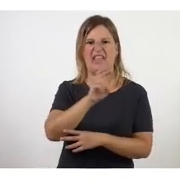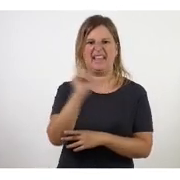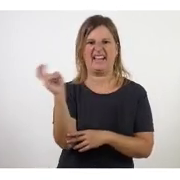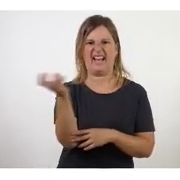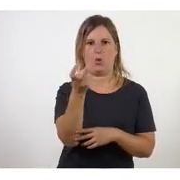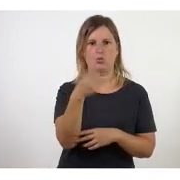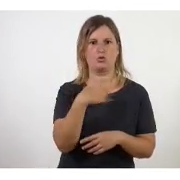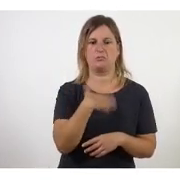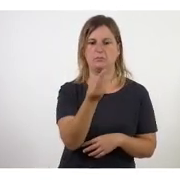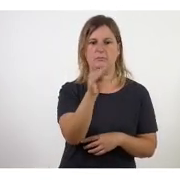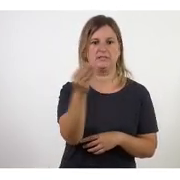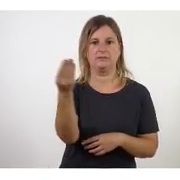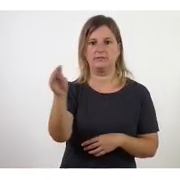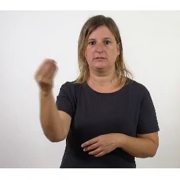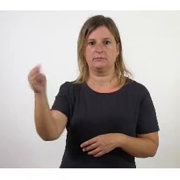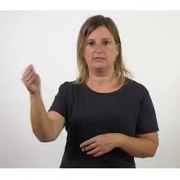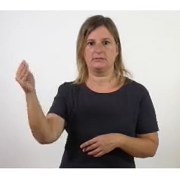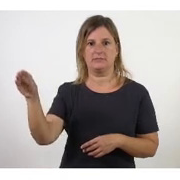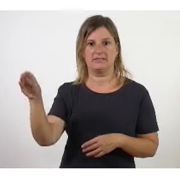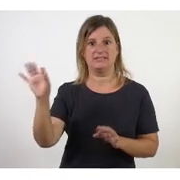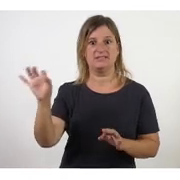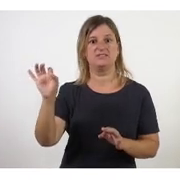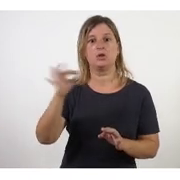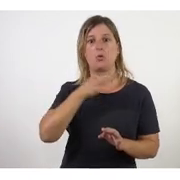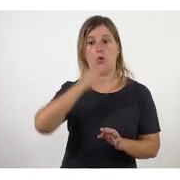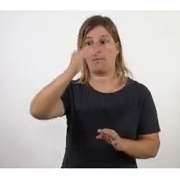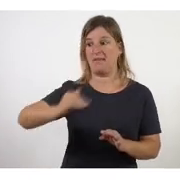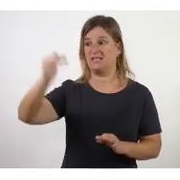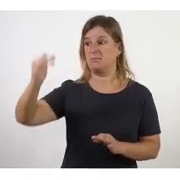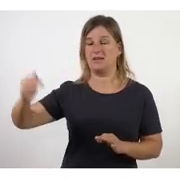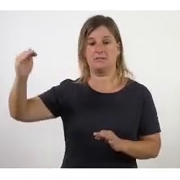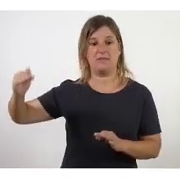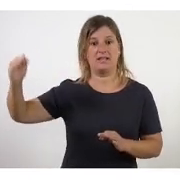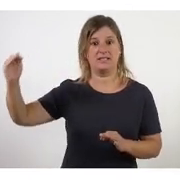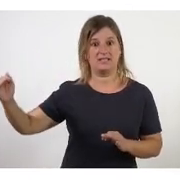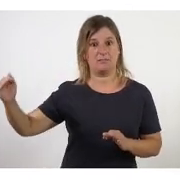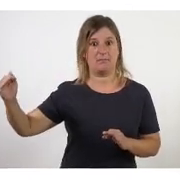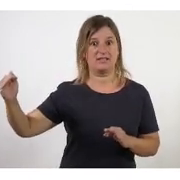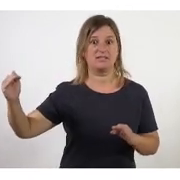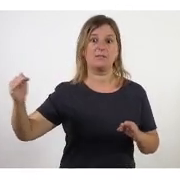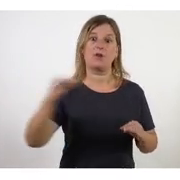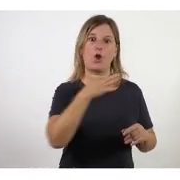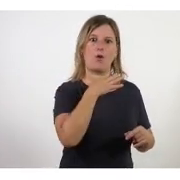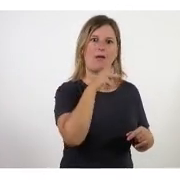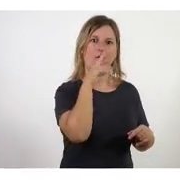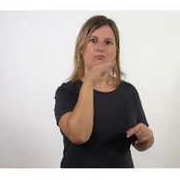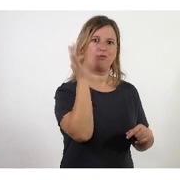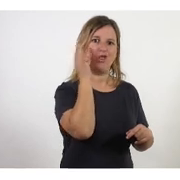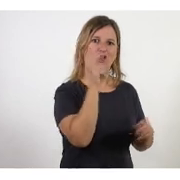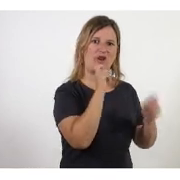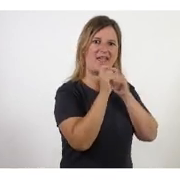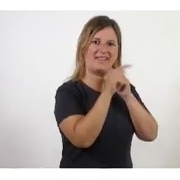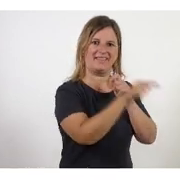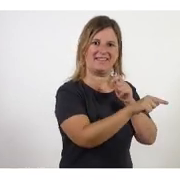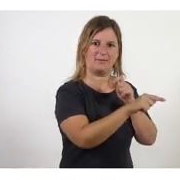recurs, sobreimpressionats, baixo el volum i tinc aquesta mescla perfecta, no?, de l'off conductor de l'entrevista amb les imatges